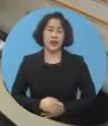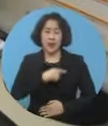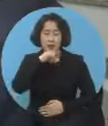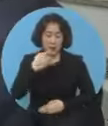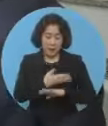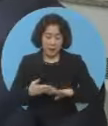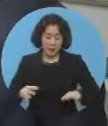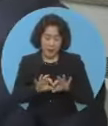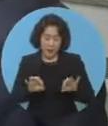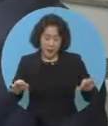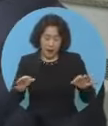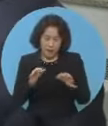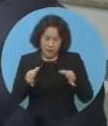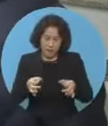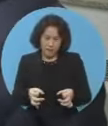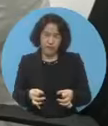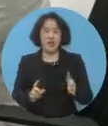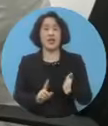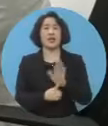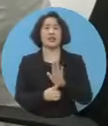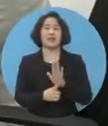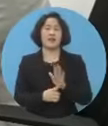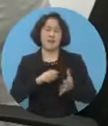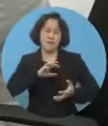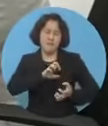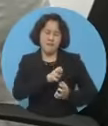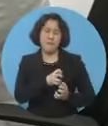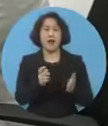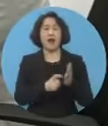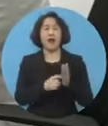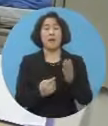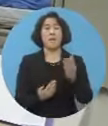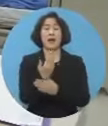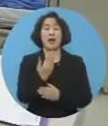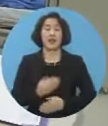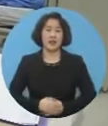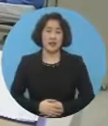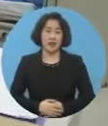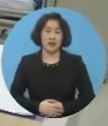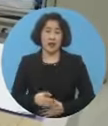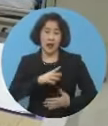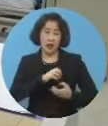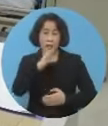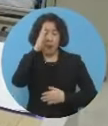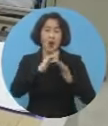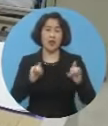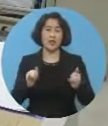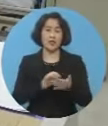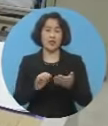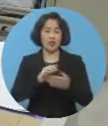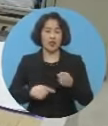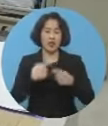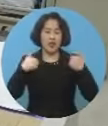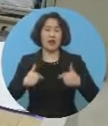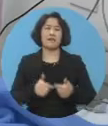혈관이 좁아져 나타나는 핵심 증으로 급성 심근경색의 찾아온 것입니다 이런 심장 질환자는 해마다